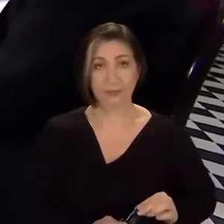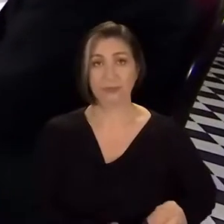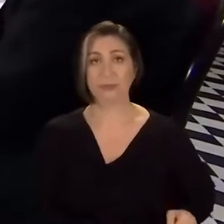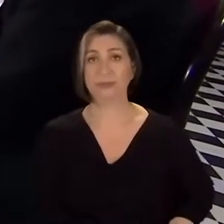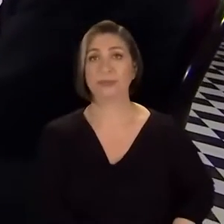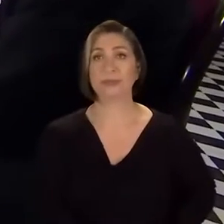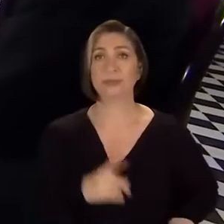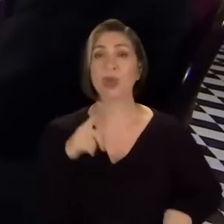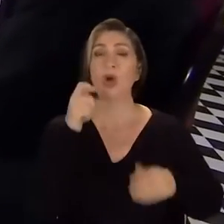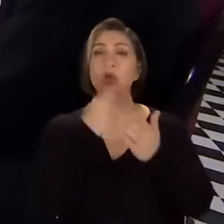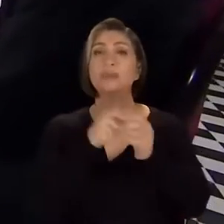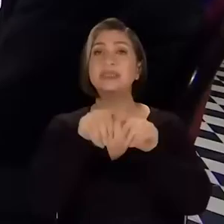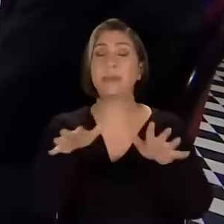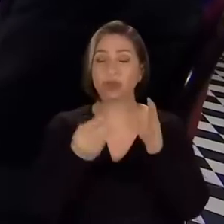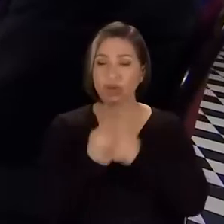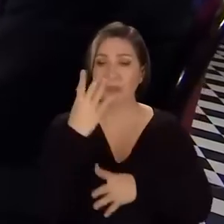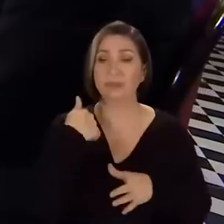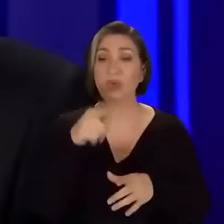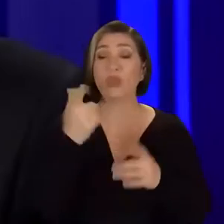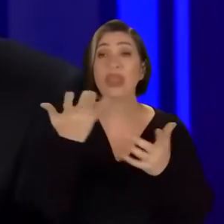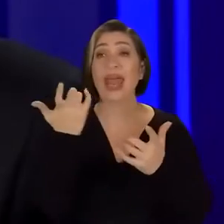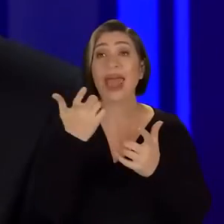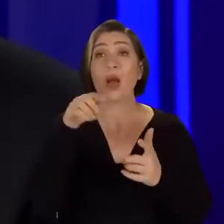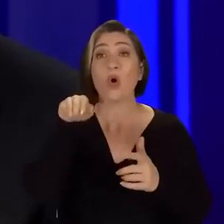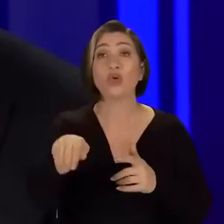Bir ödeme sistemi ortaya koymuşlar. Şimdi biz onun nereye